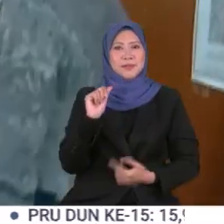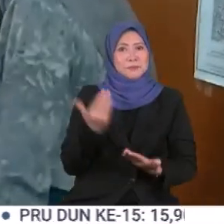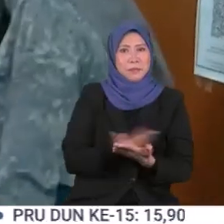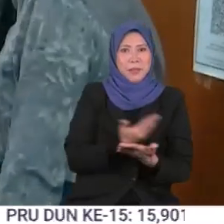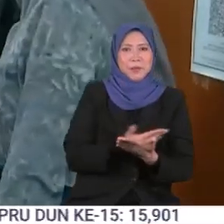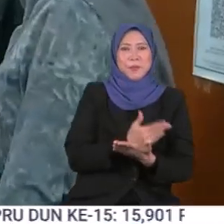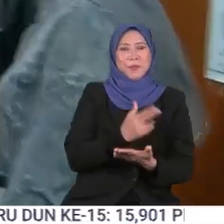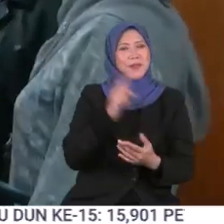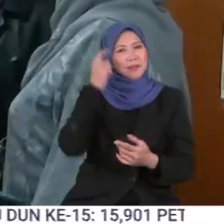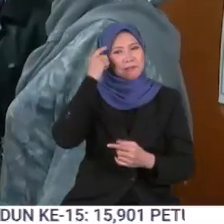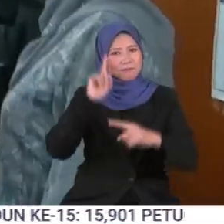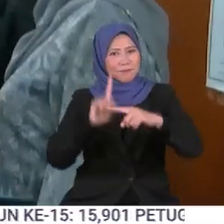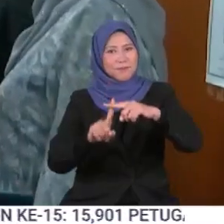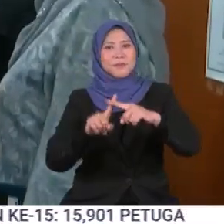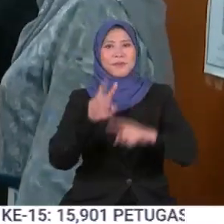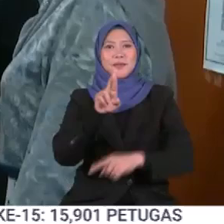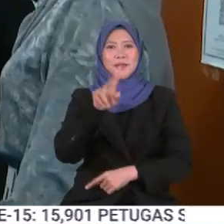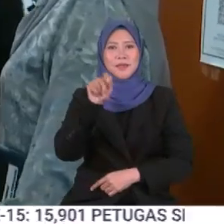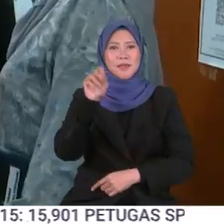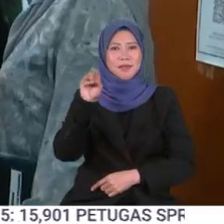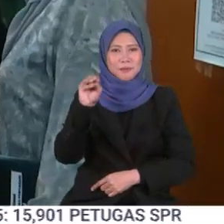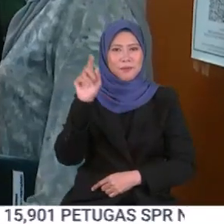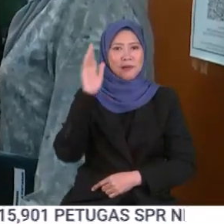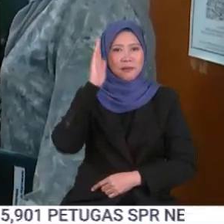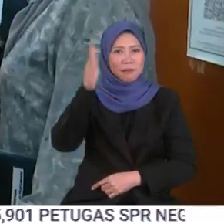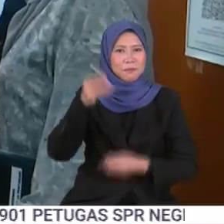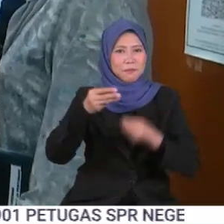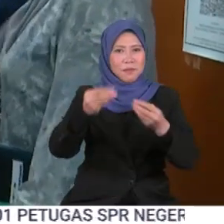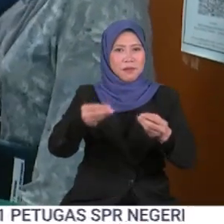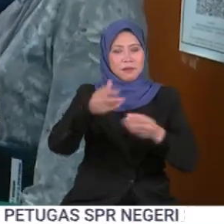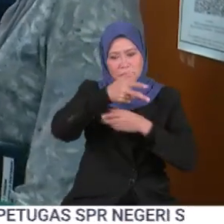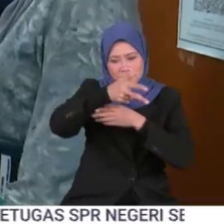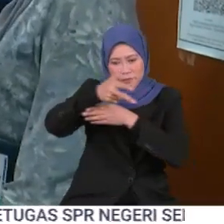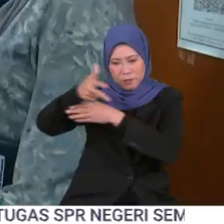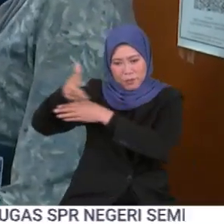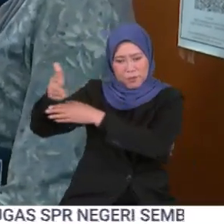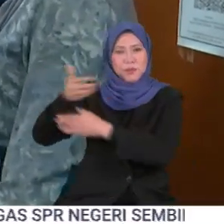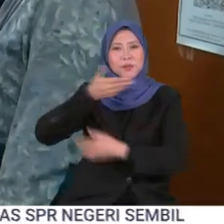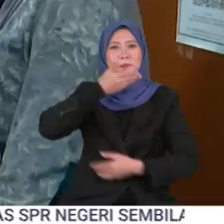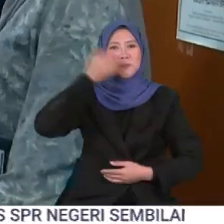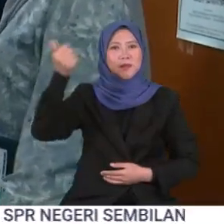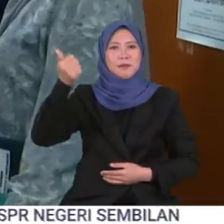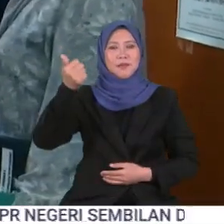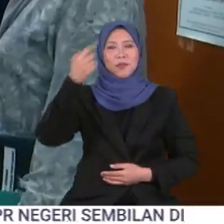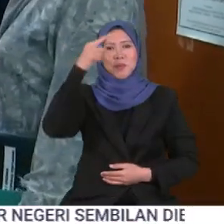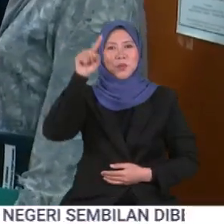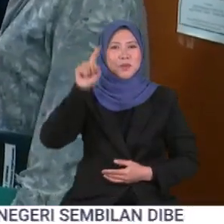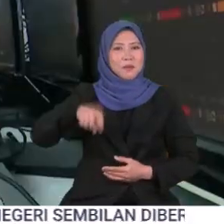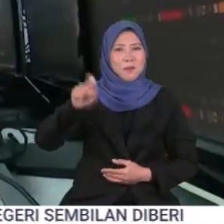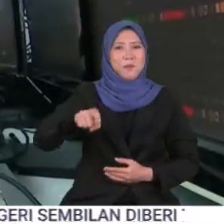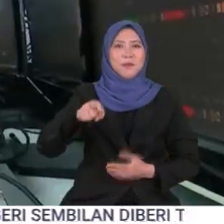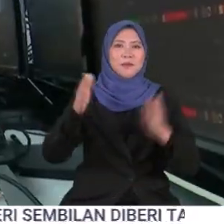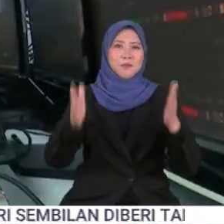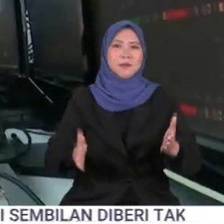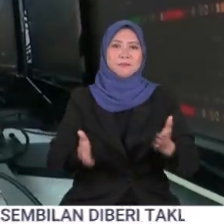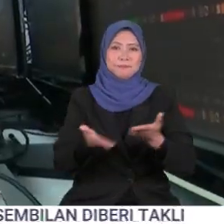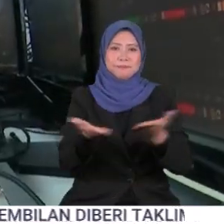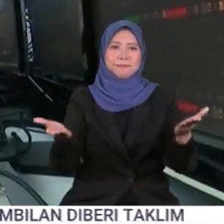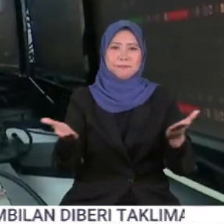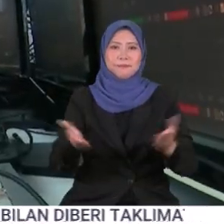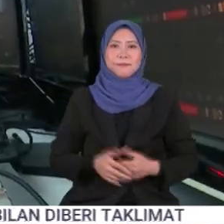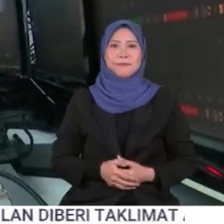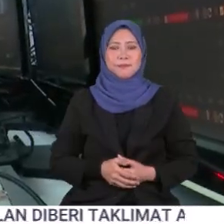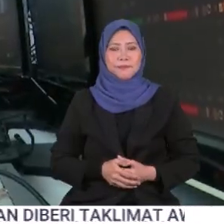baharu dan optimis RTM ak sentiasa memberikan liputan terbaik bagi memenuhi kehendak penonton